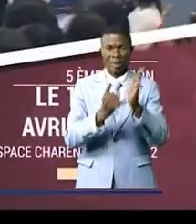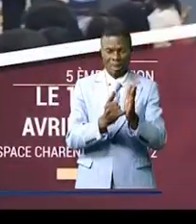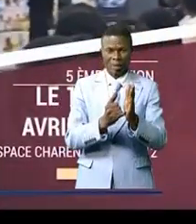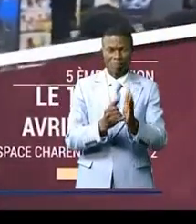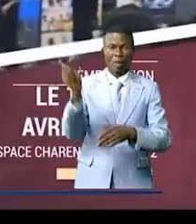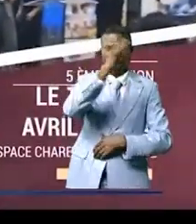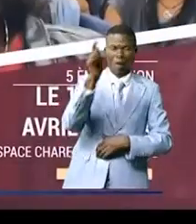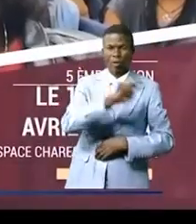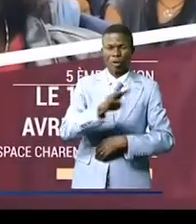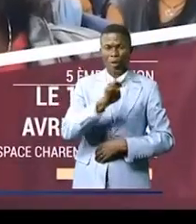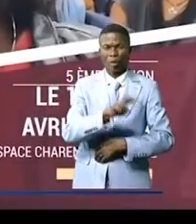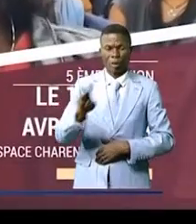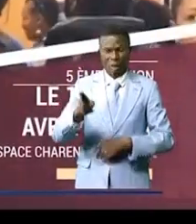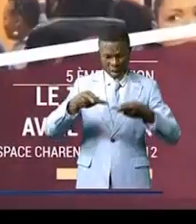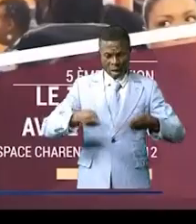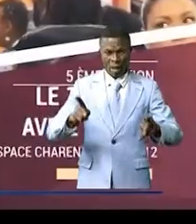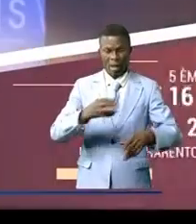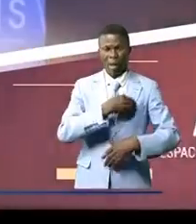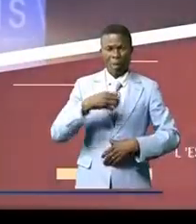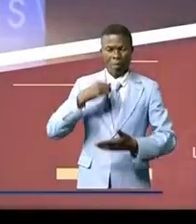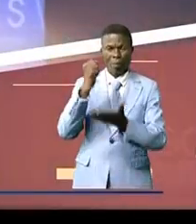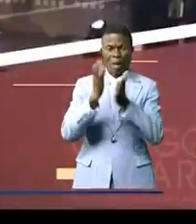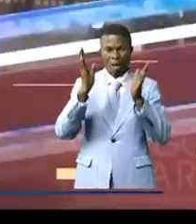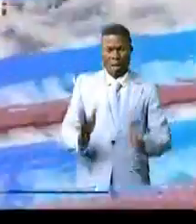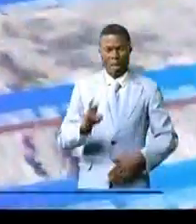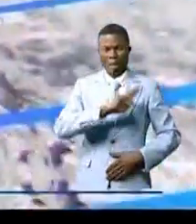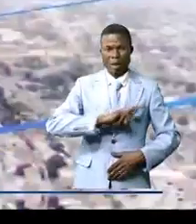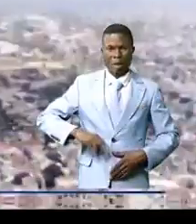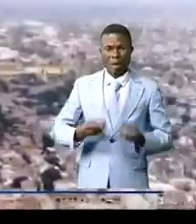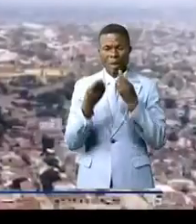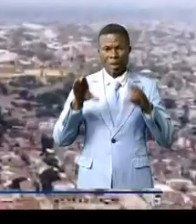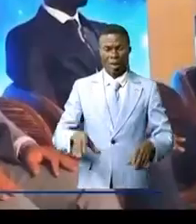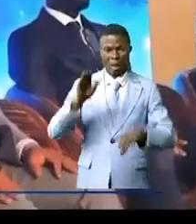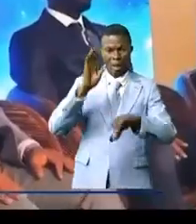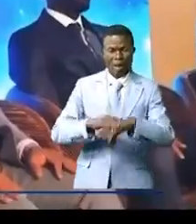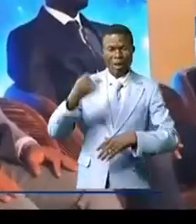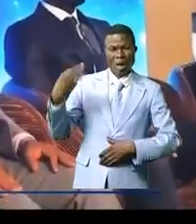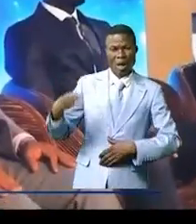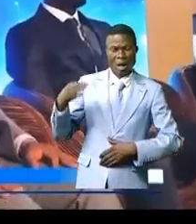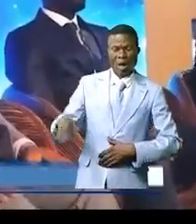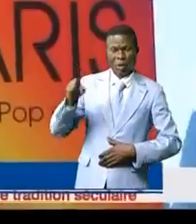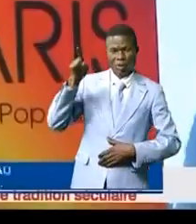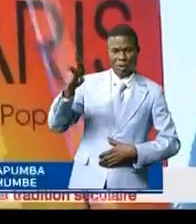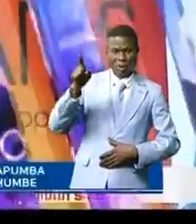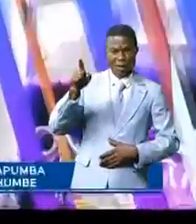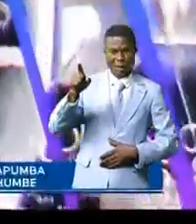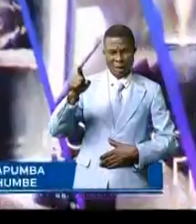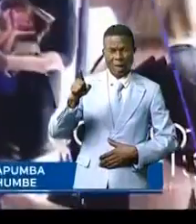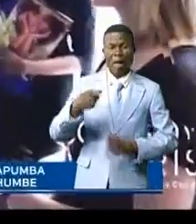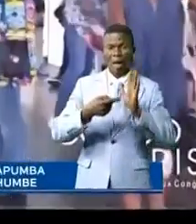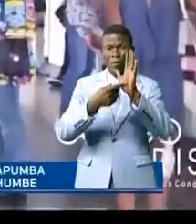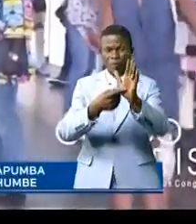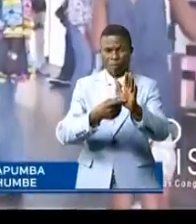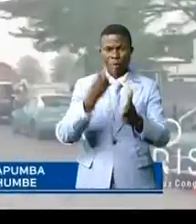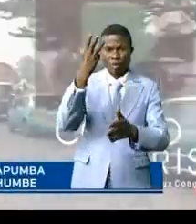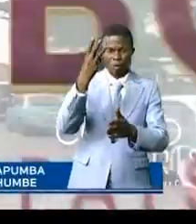avril 2022, sous la houlette de Madame l'ambassadeur de la République démocratique du Congo en France, Machik Ruk Tchombe, sera marquée par